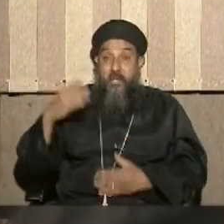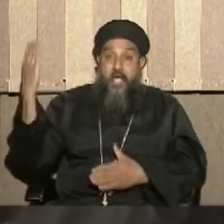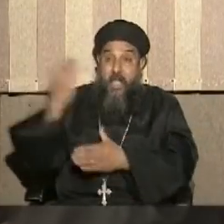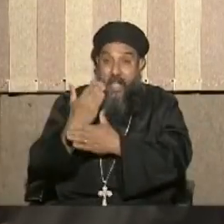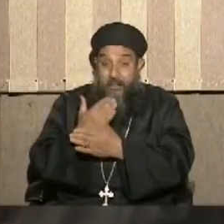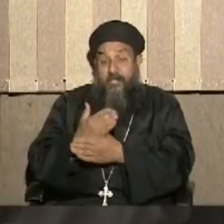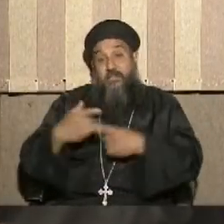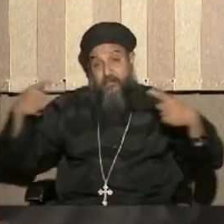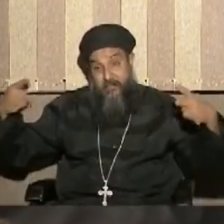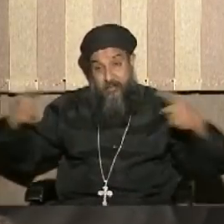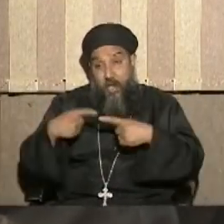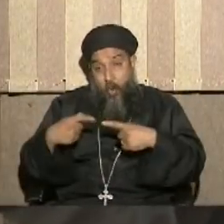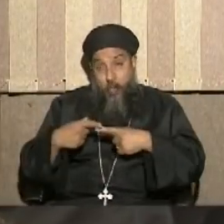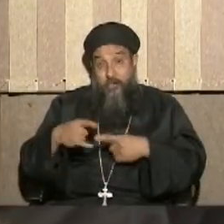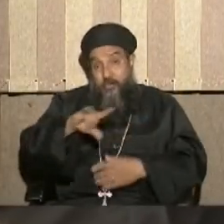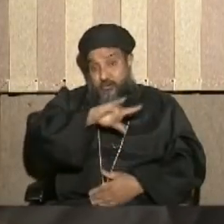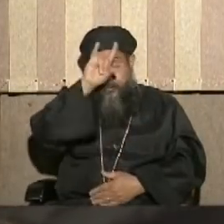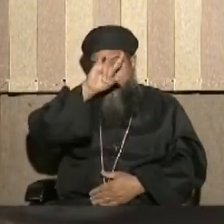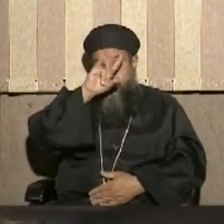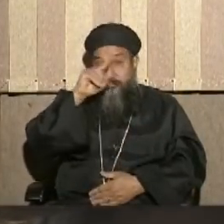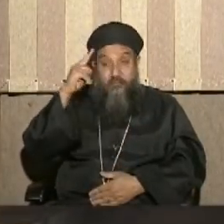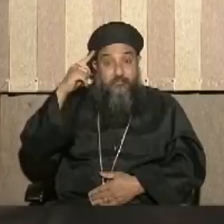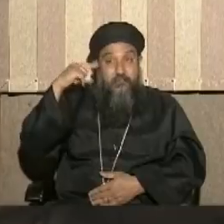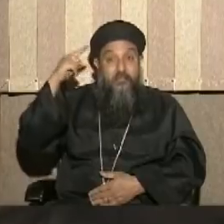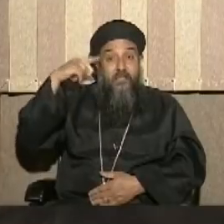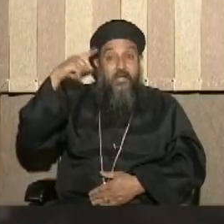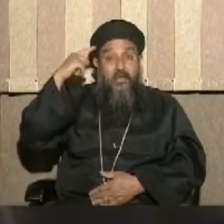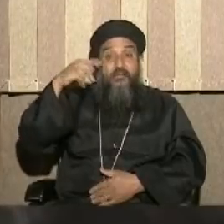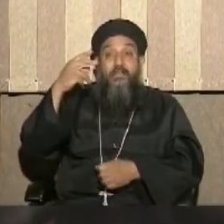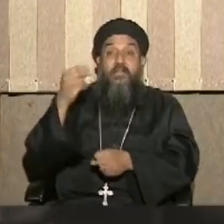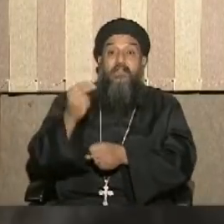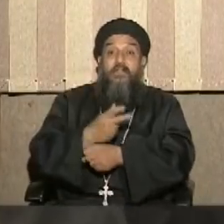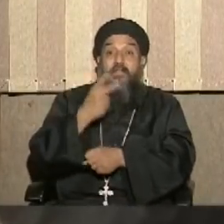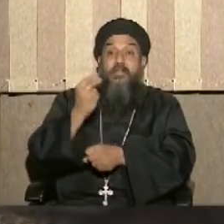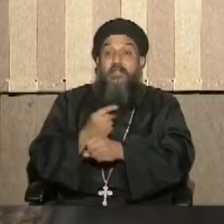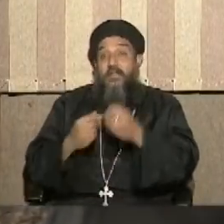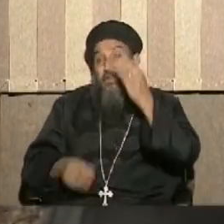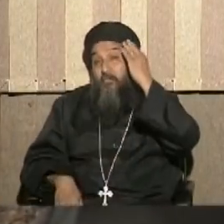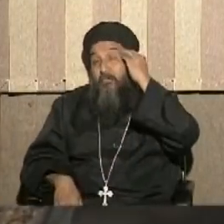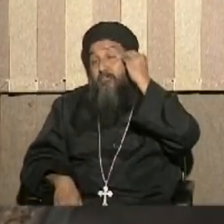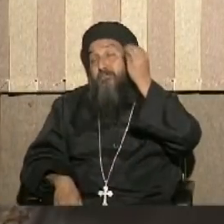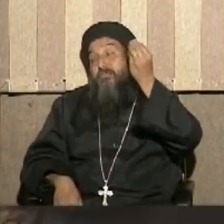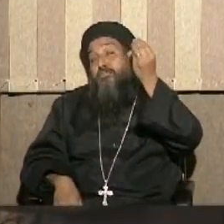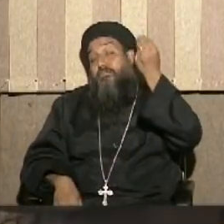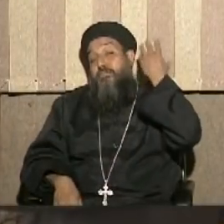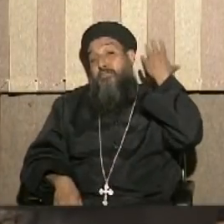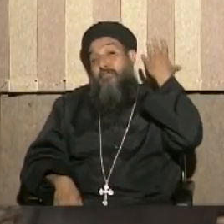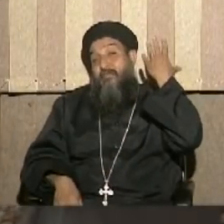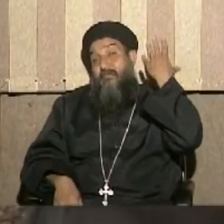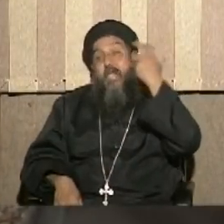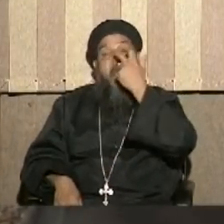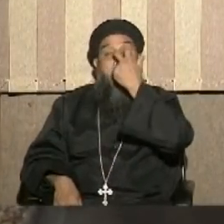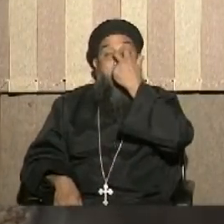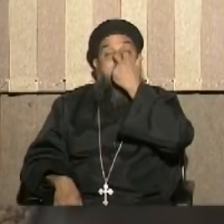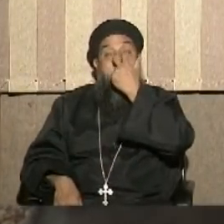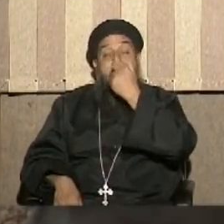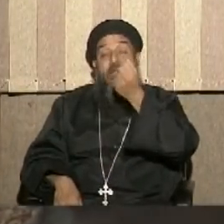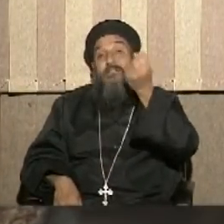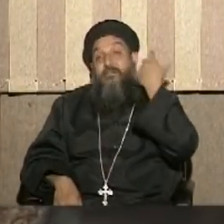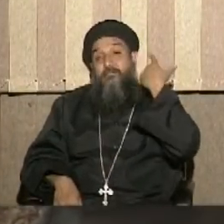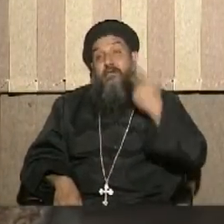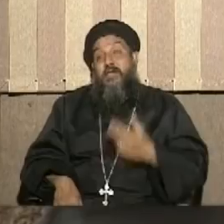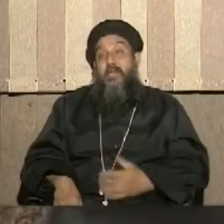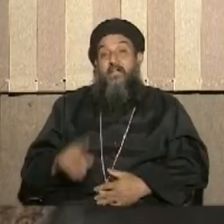شان تقاوم الأفكار الشريرة ما تفكر في الخطايا القديمة اللي عملتها وما